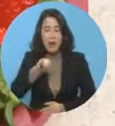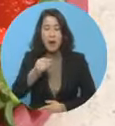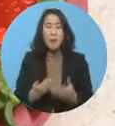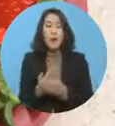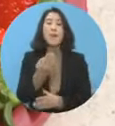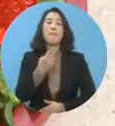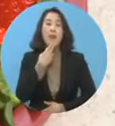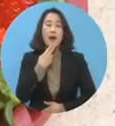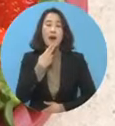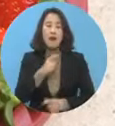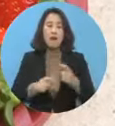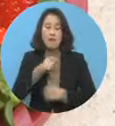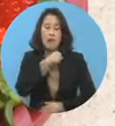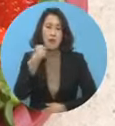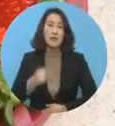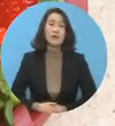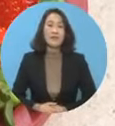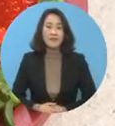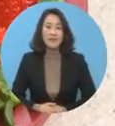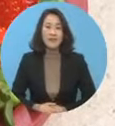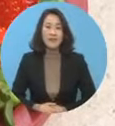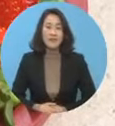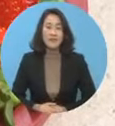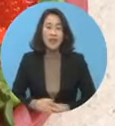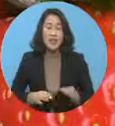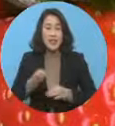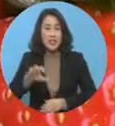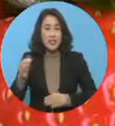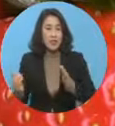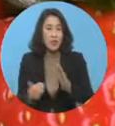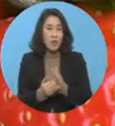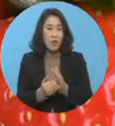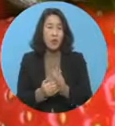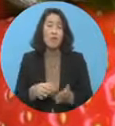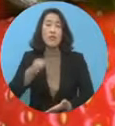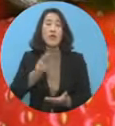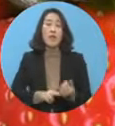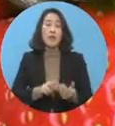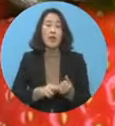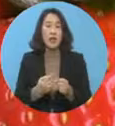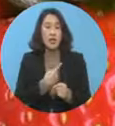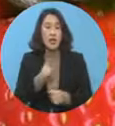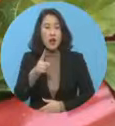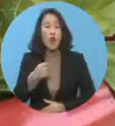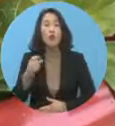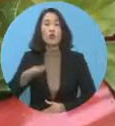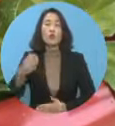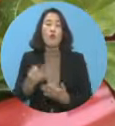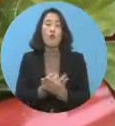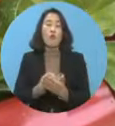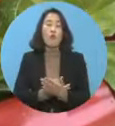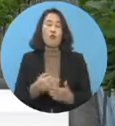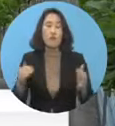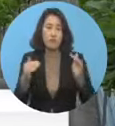적고 품질이 좋아졌습니다. 농산물 시장에서 최고 가격을 받고 있는데 지난해 1억 원 가까운 매출을